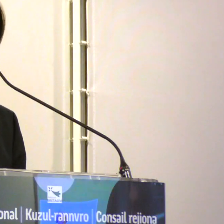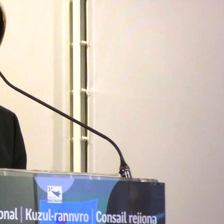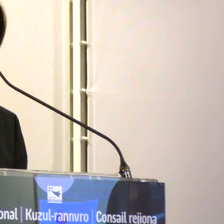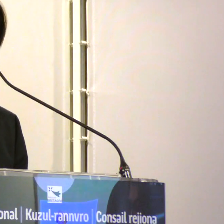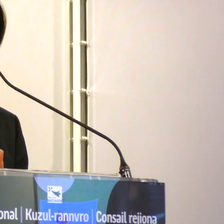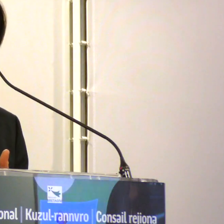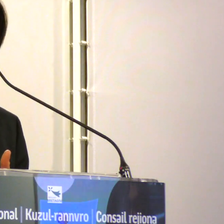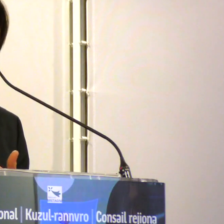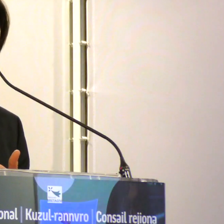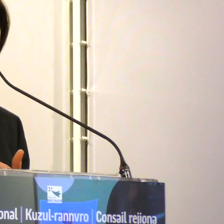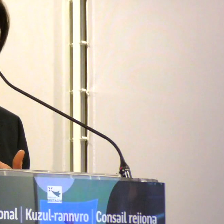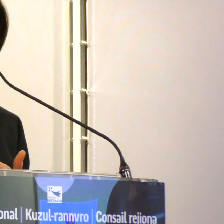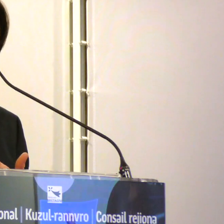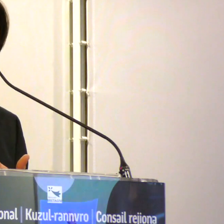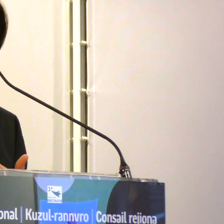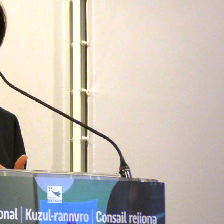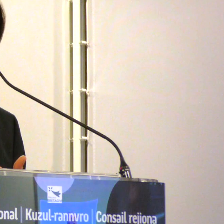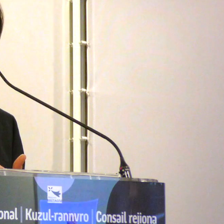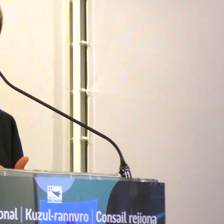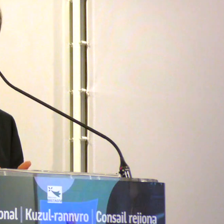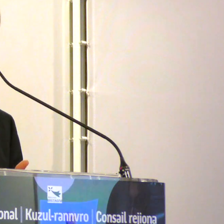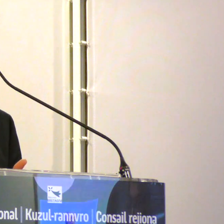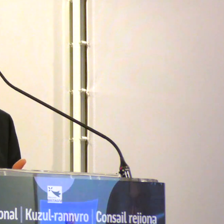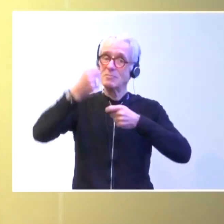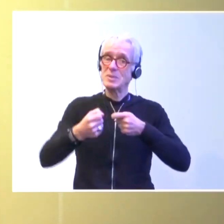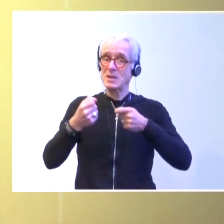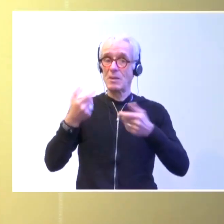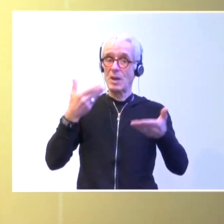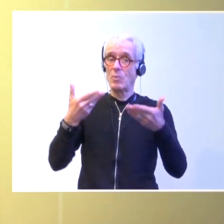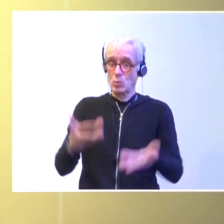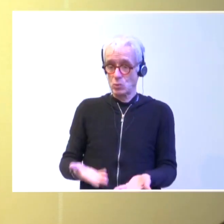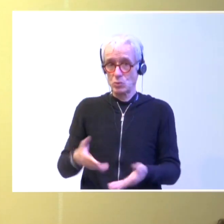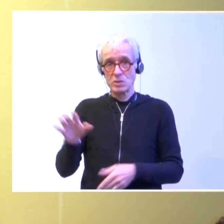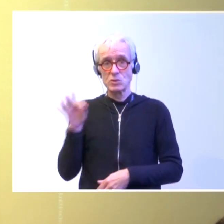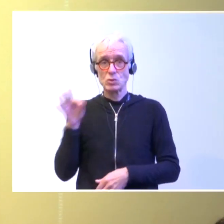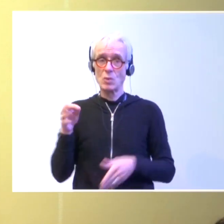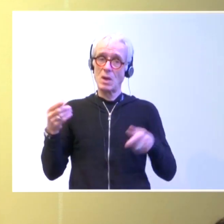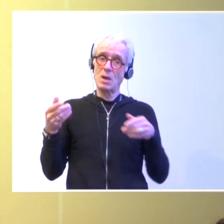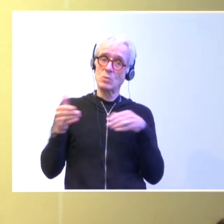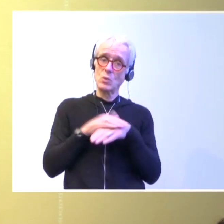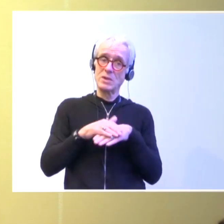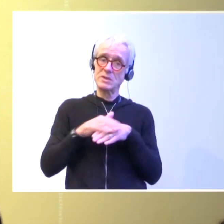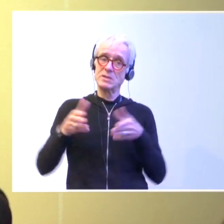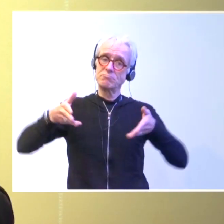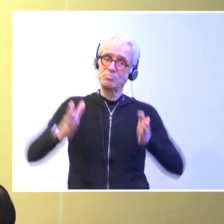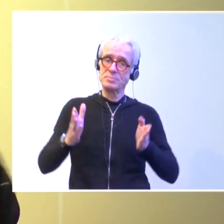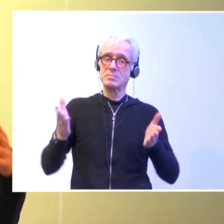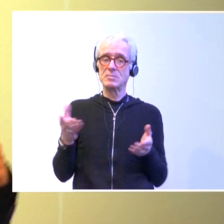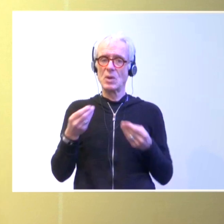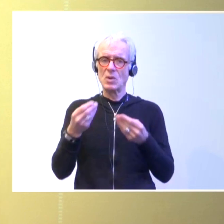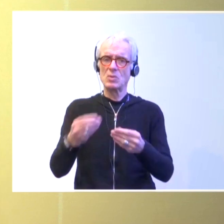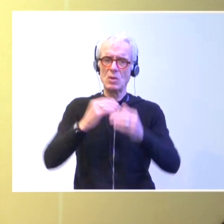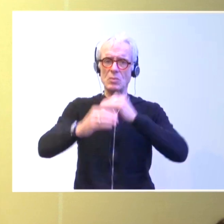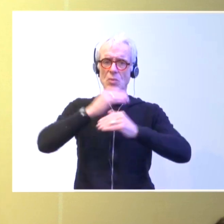Après la seconde guerre mondiale, dans une France où la situation économique était bien pire qu'aujourd'hui, les choix politiques ont été faits, ont permis un